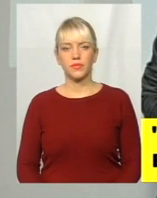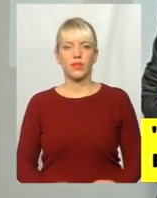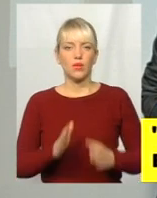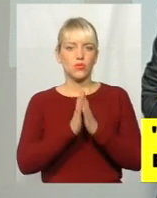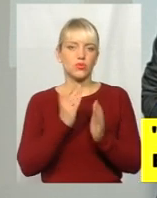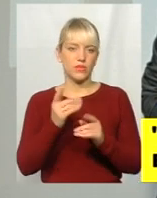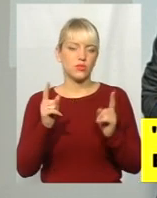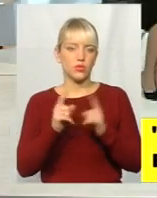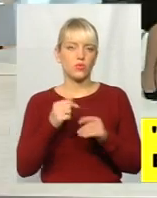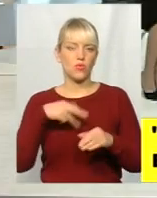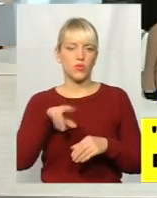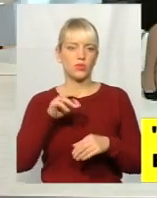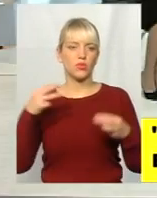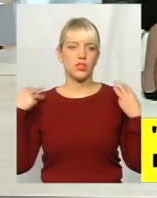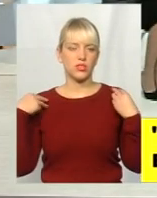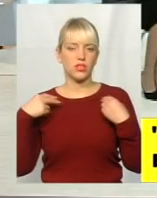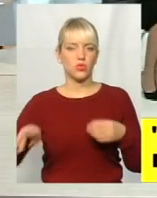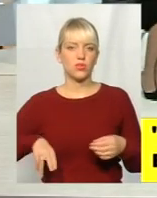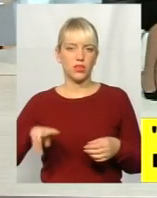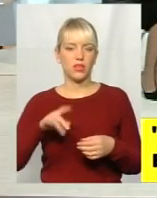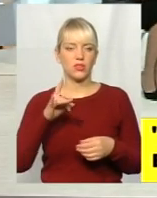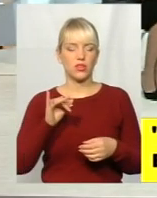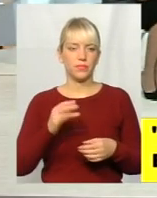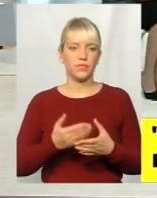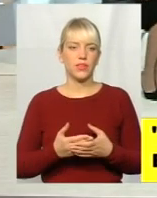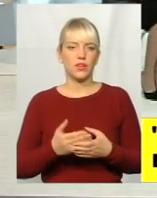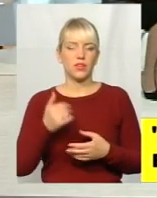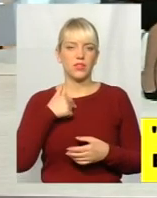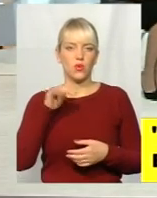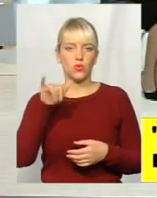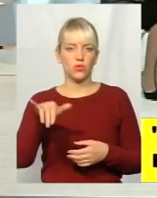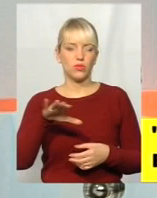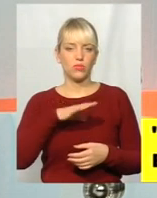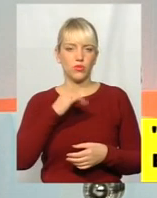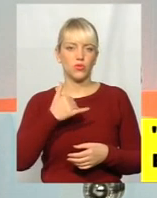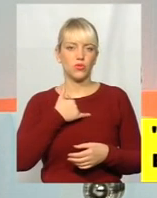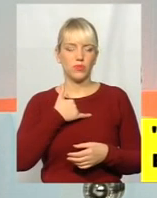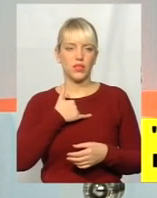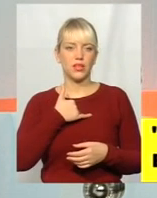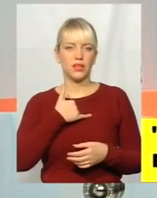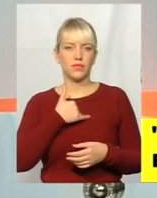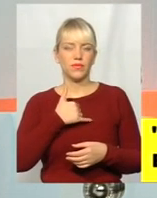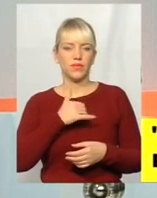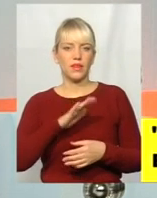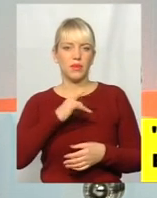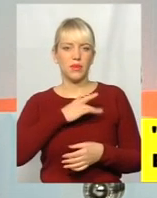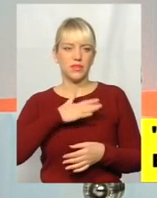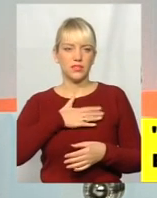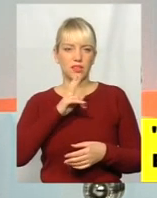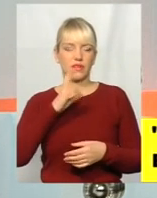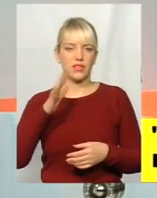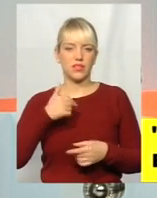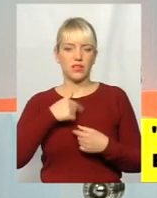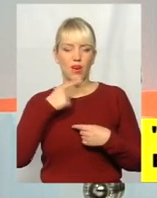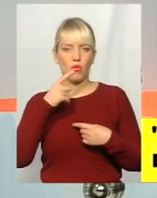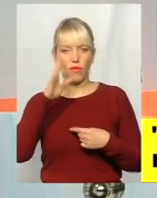до начальника, до директора є тето. Я в нього був, у мене не приватизована квартира, я йому говорив,